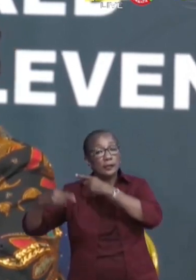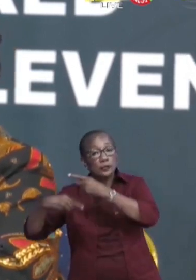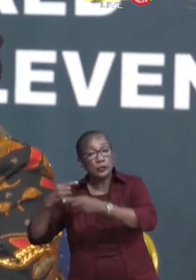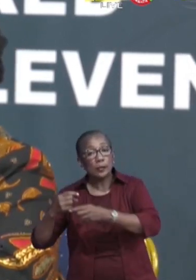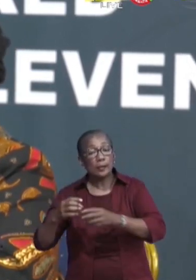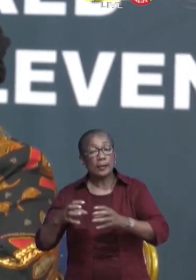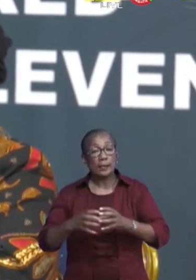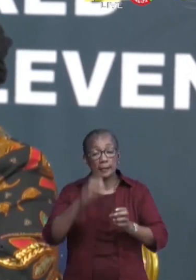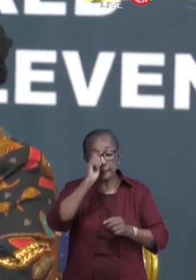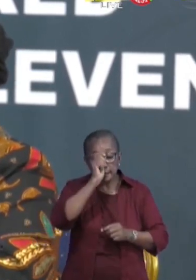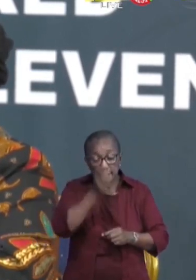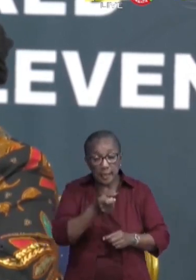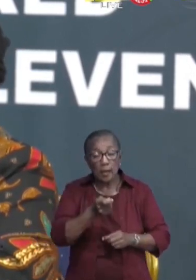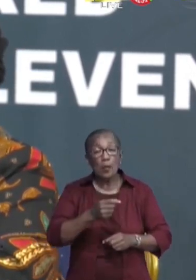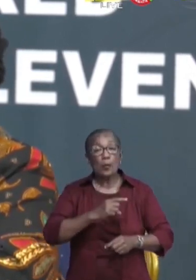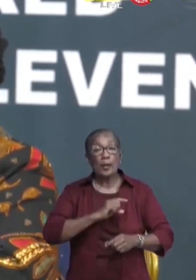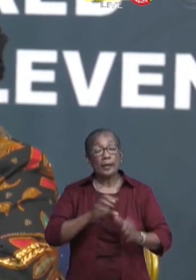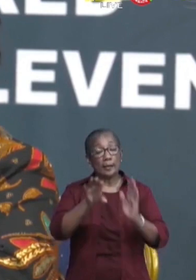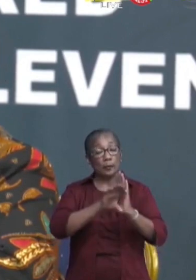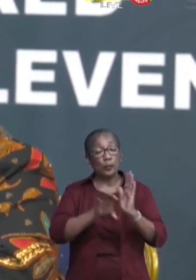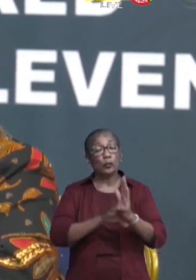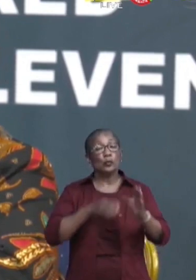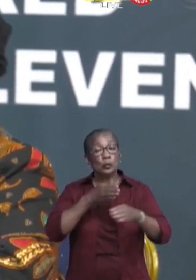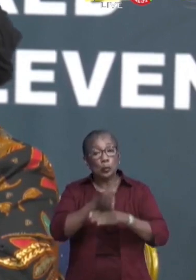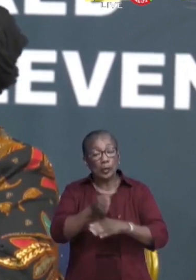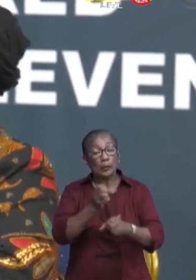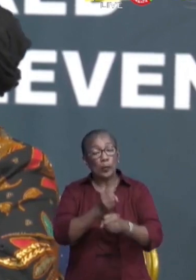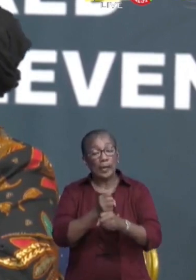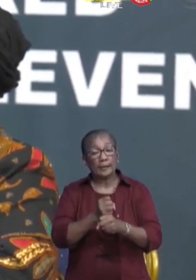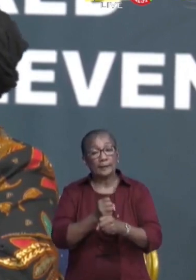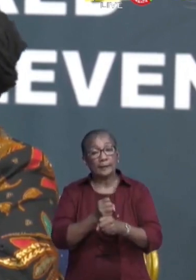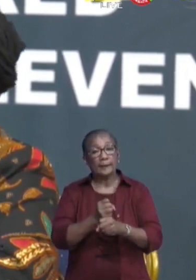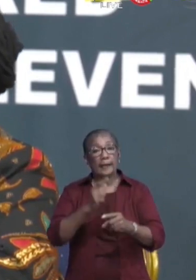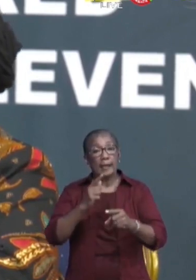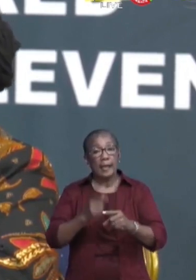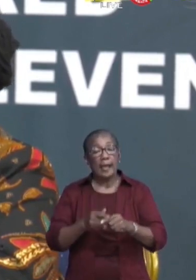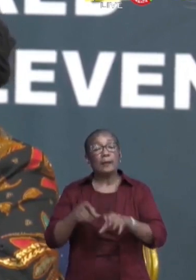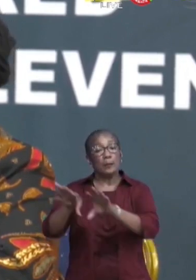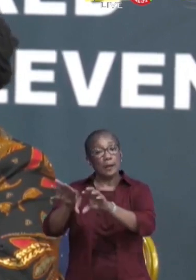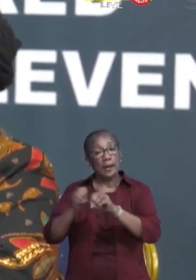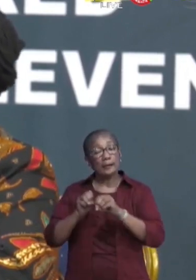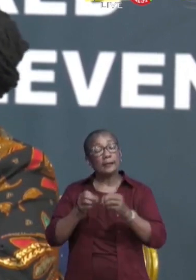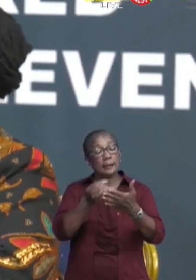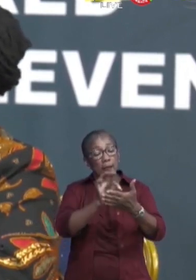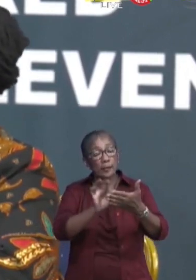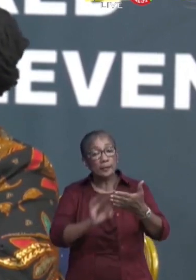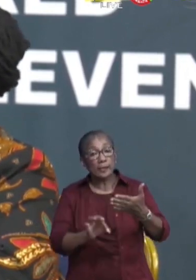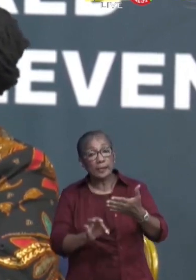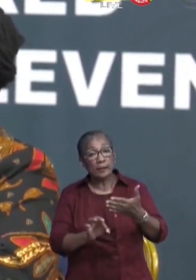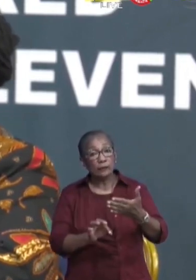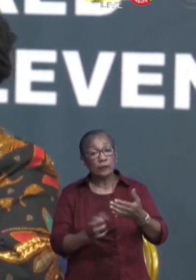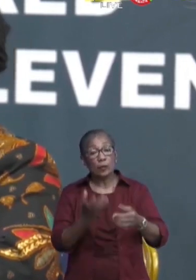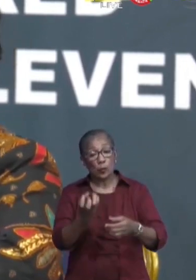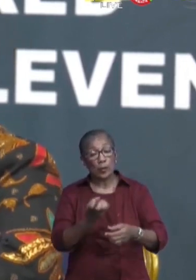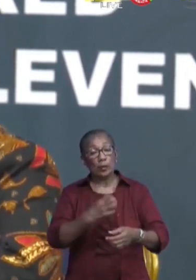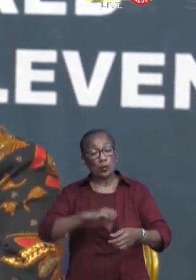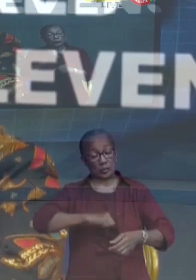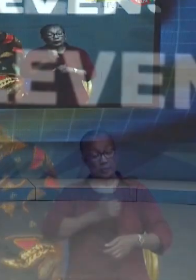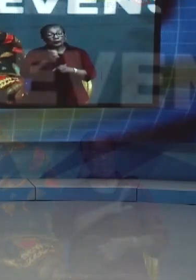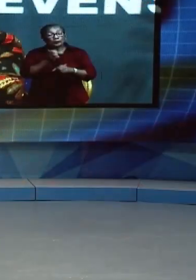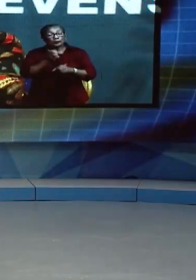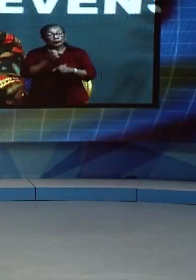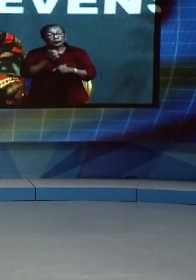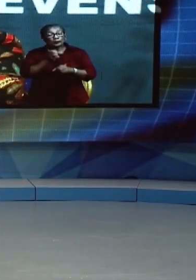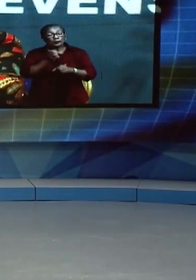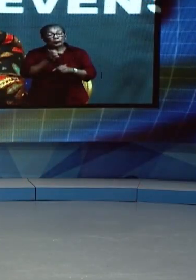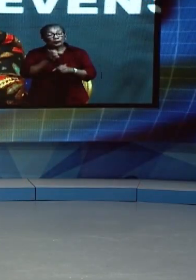de overheid. Behalve dat Suriname de partnerschappen met onze buurlanden zal versterken, zullen de lokale gemeenschappen van de diverse